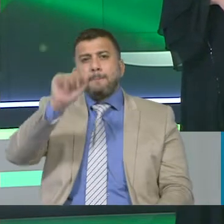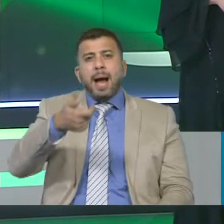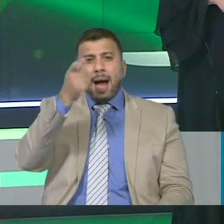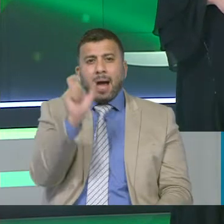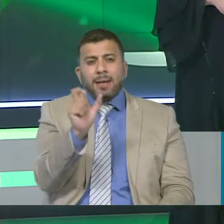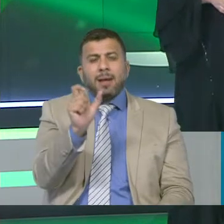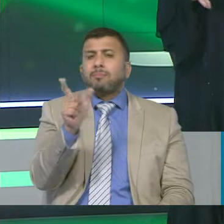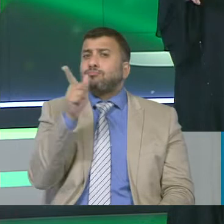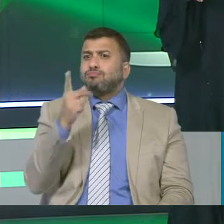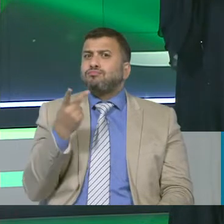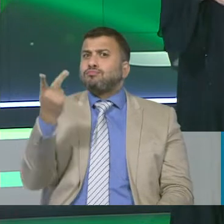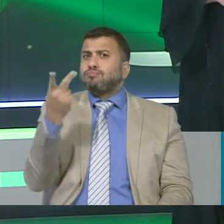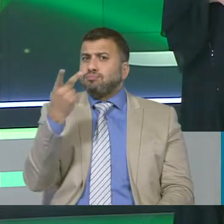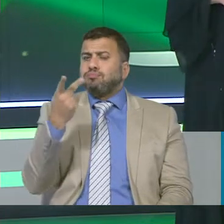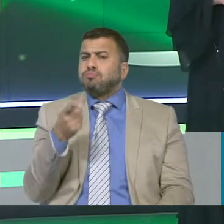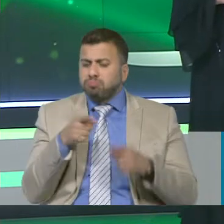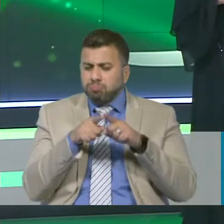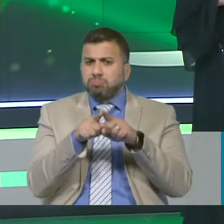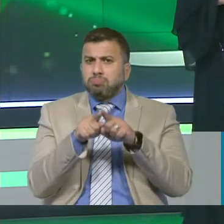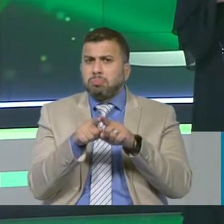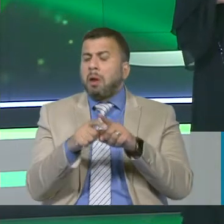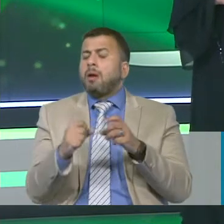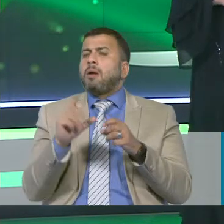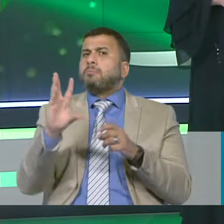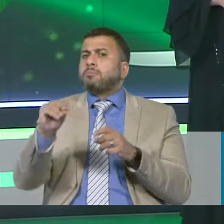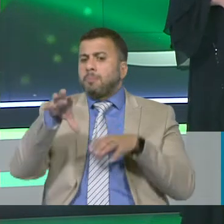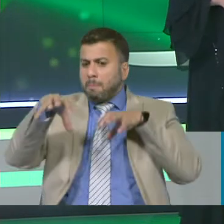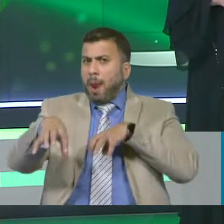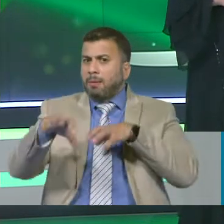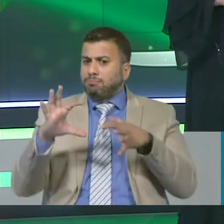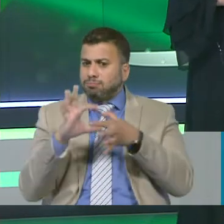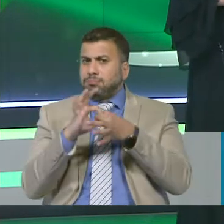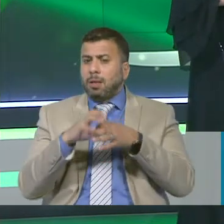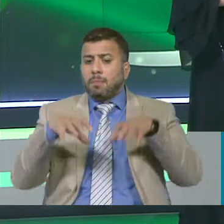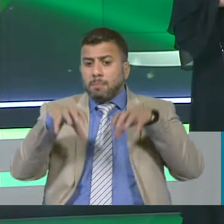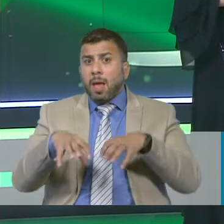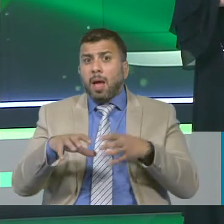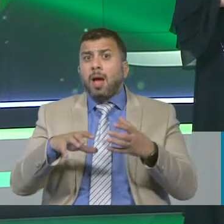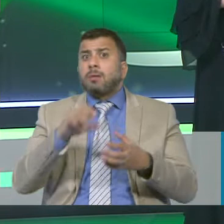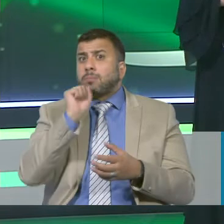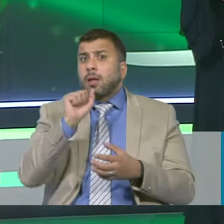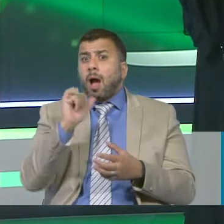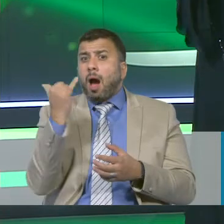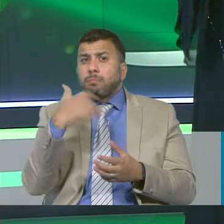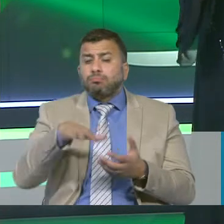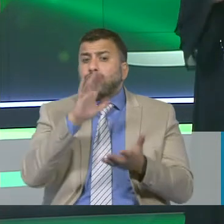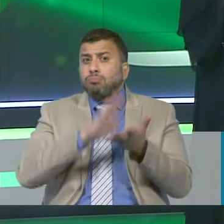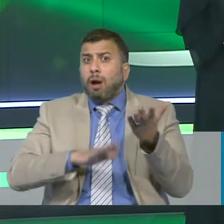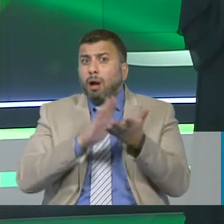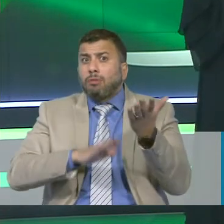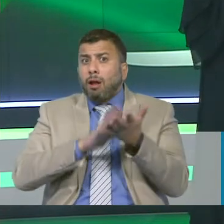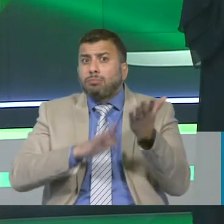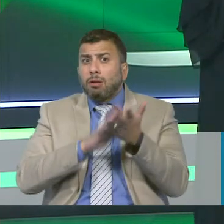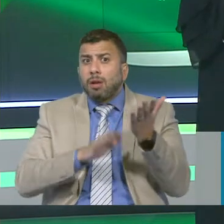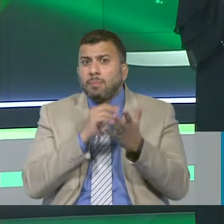بن عبد العزيز، في ظل تطابق مواقف البلدين تجاه ما تتعرض له المنطقة العربية من أخطار في مقدمتها